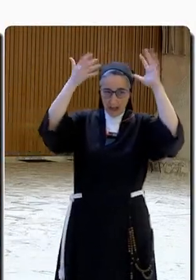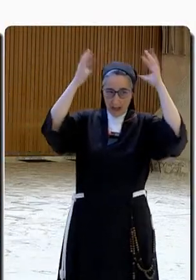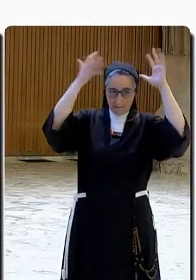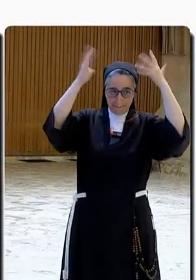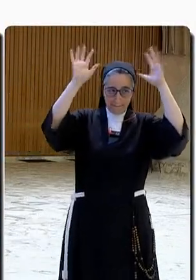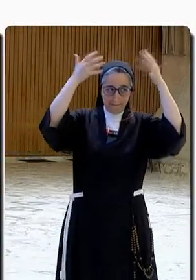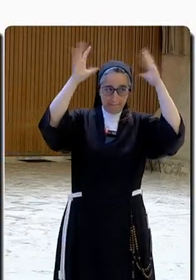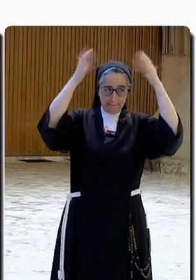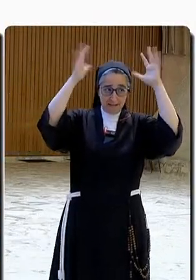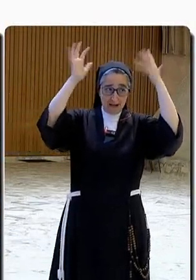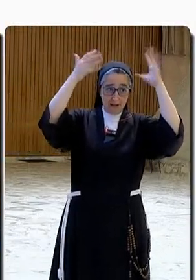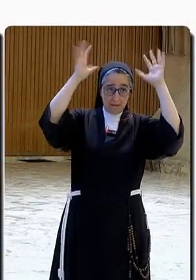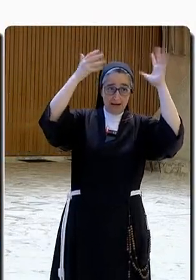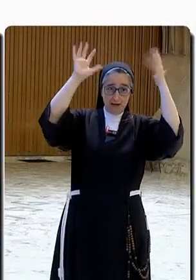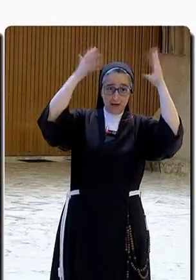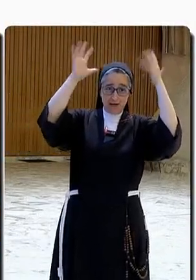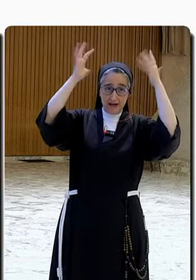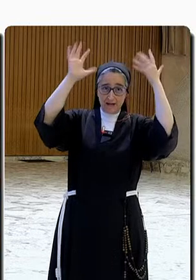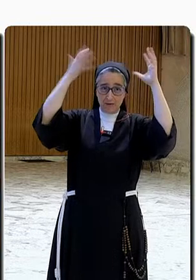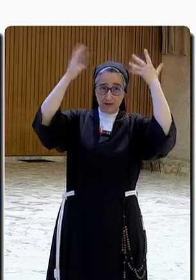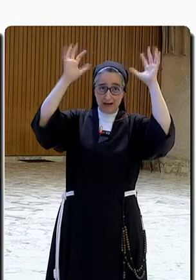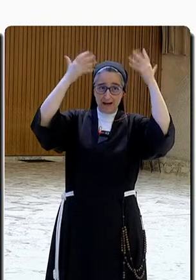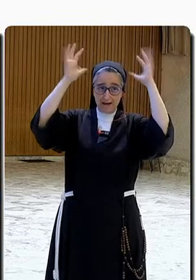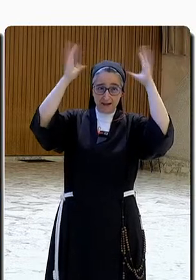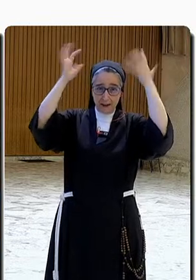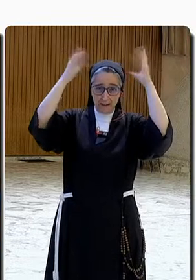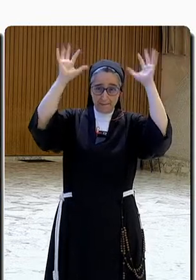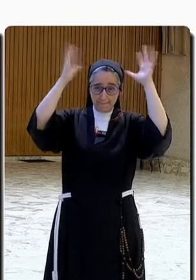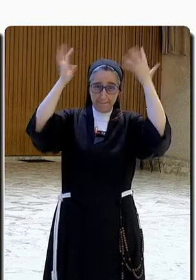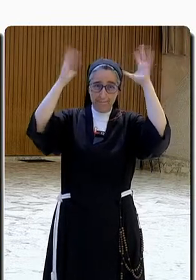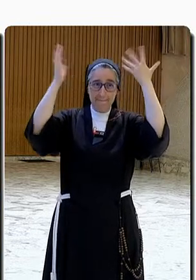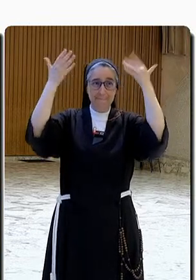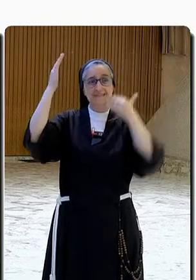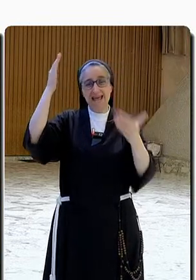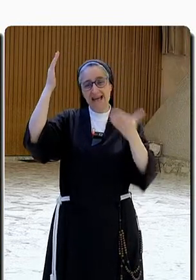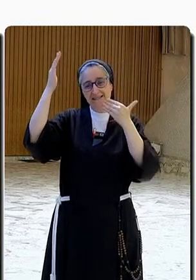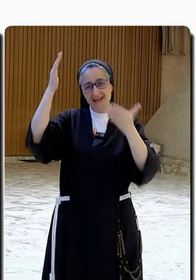Thank you very much. Thank you very much.